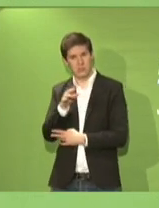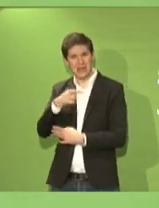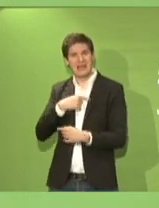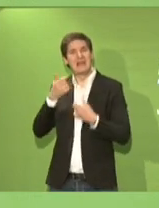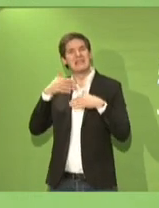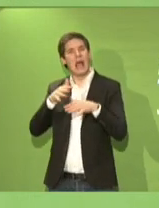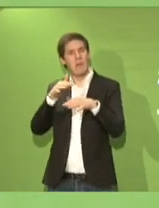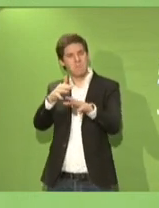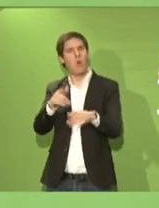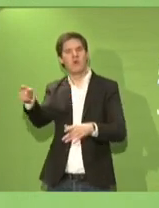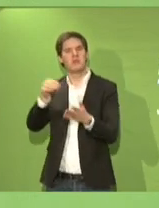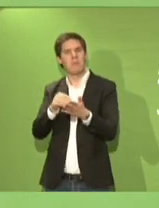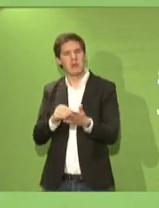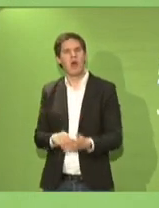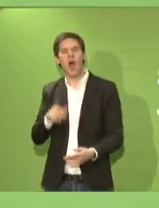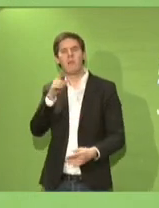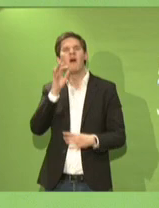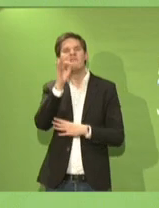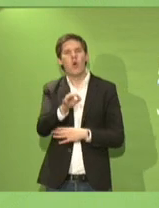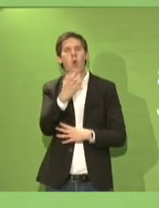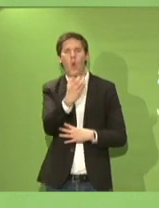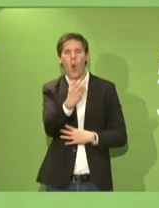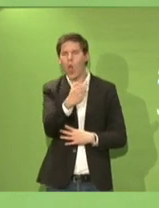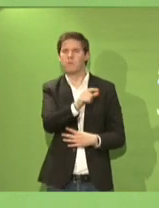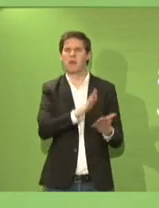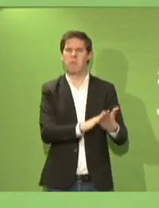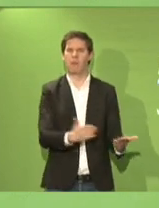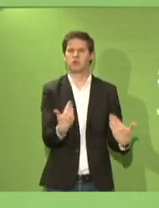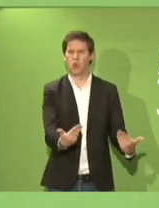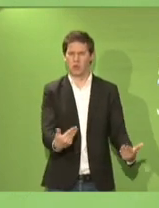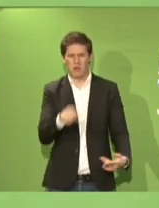Kohle ist sie für die Abbaggerung. Das ist kein Signal für den Klimaschutz.